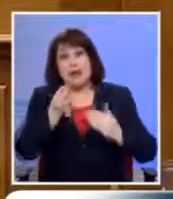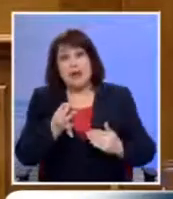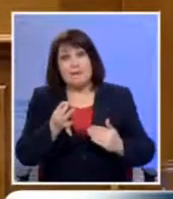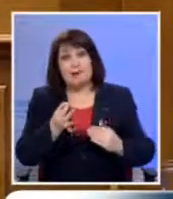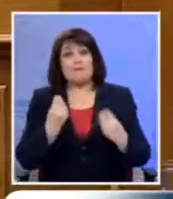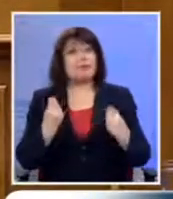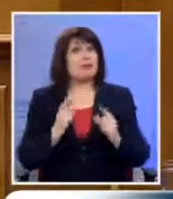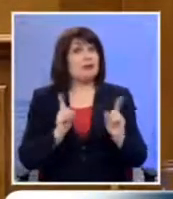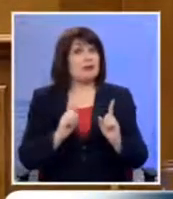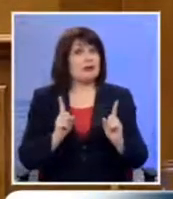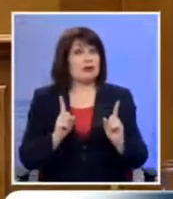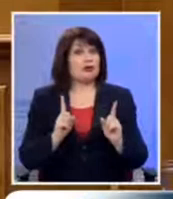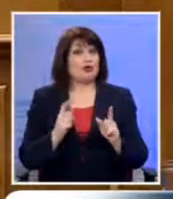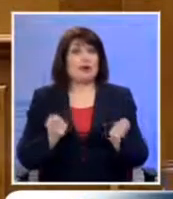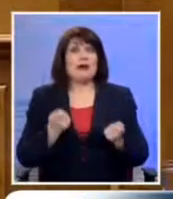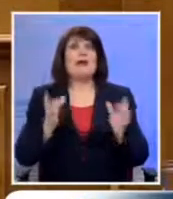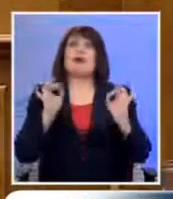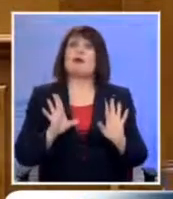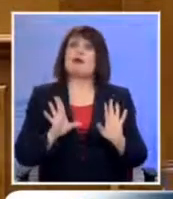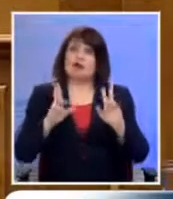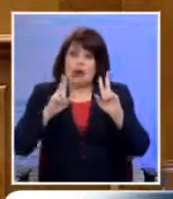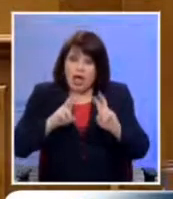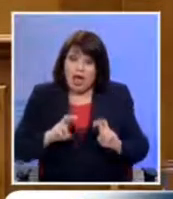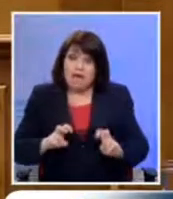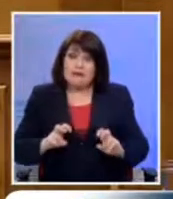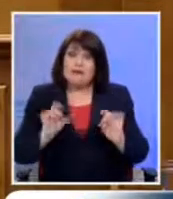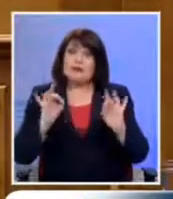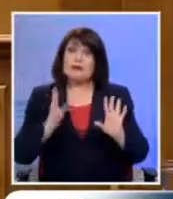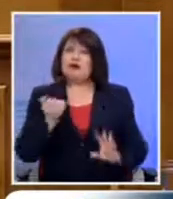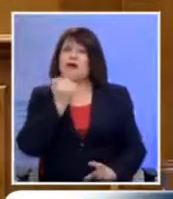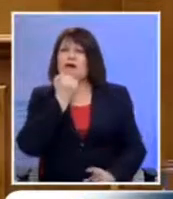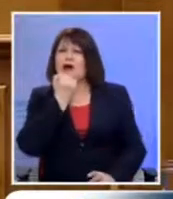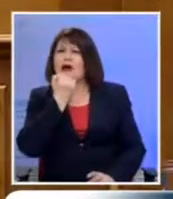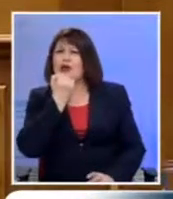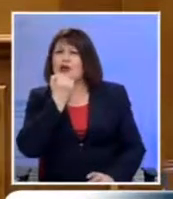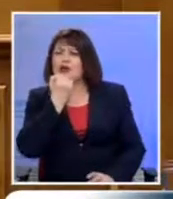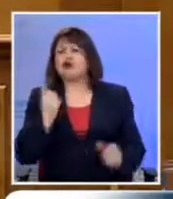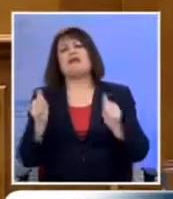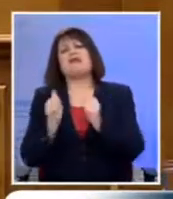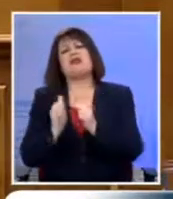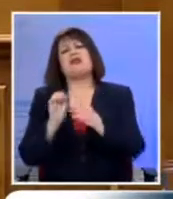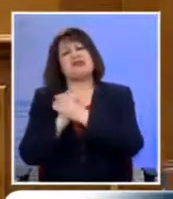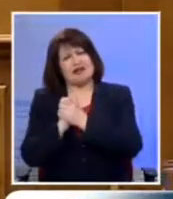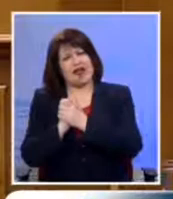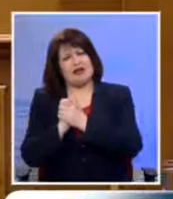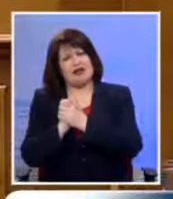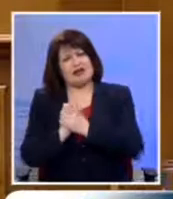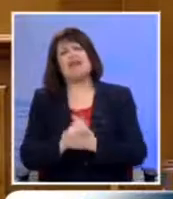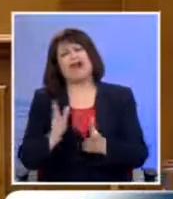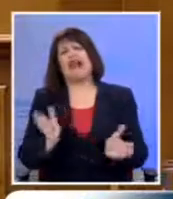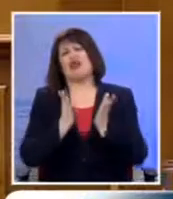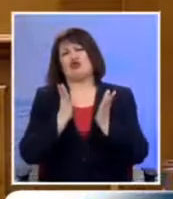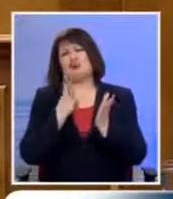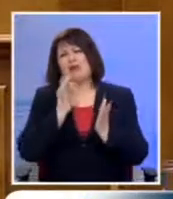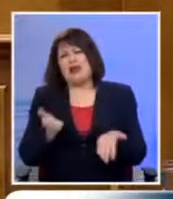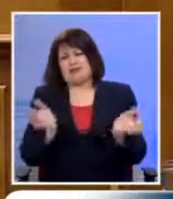δυνατόν να μην κάνουμε καμία έρευνα στο όνομα μιας λανθασμένης αντίληψης περί συνένεσης που στην ουσία ισοδυναμεί με